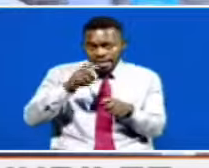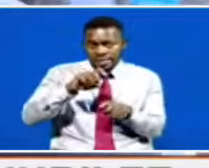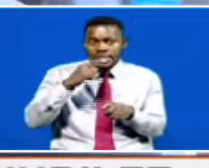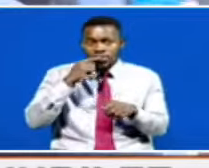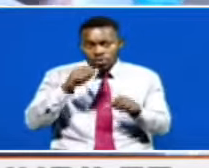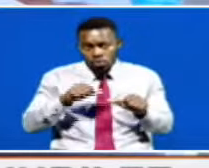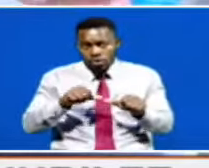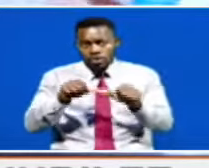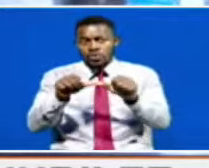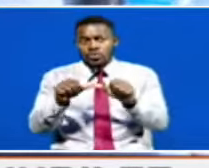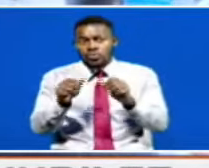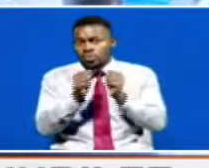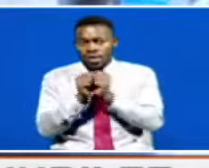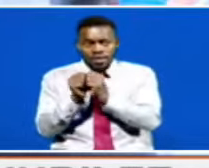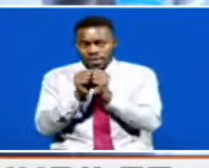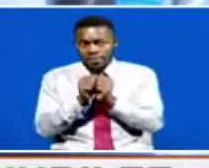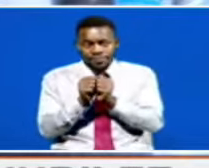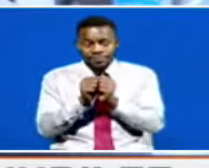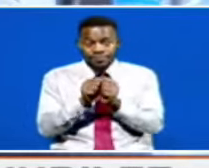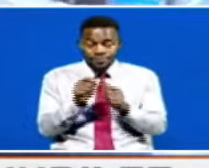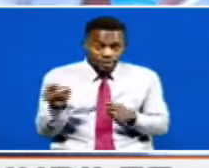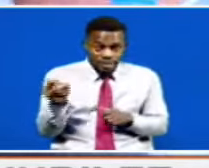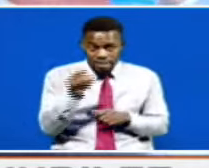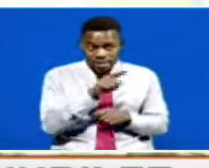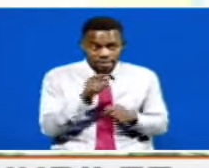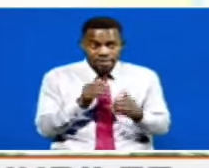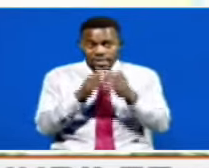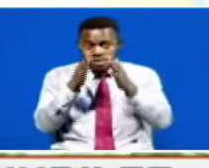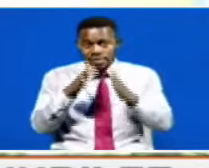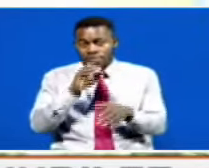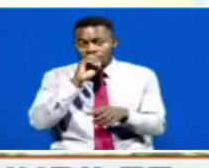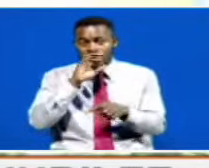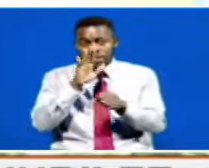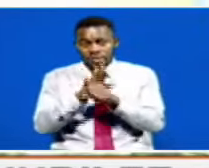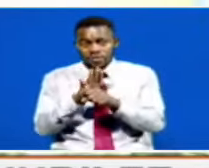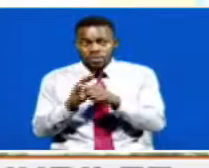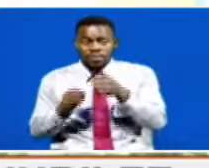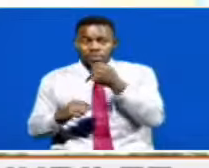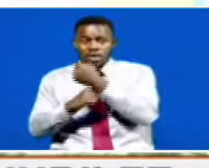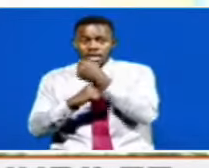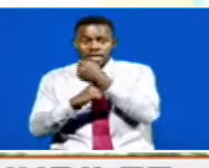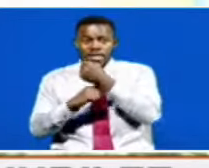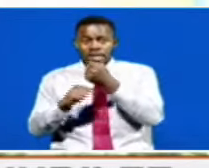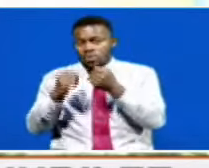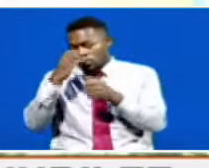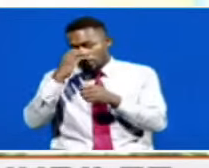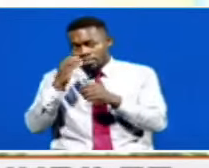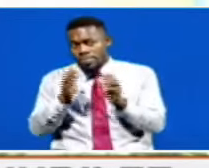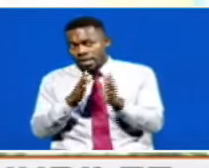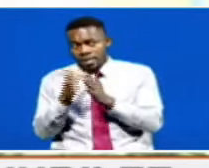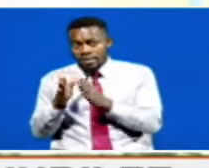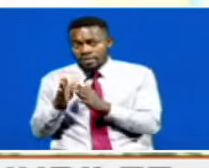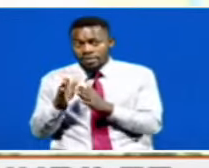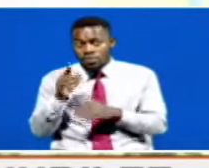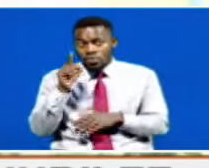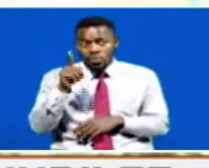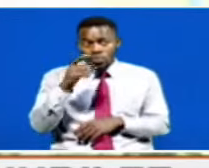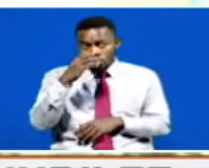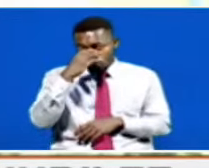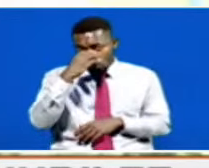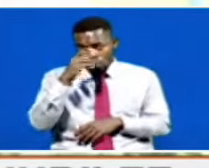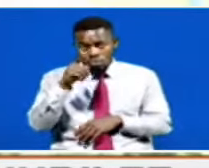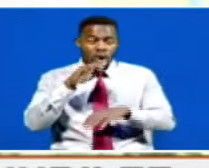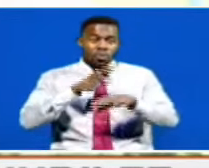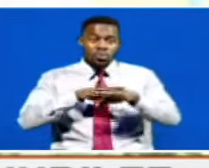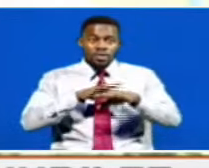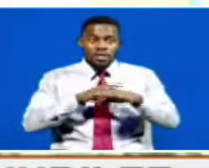pamoja. Viongozi hawa wakiapa kuunga mkono miradi ya Rais. You are very unique leader because you